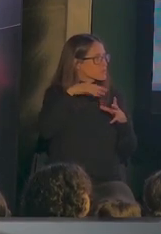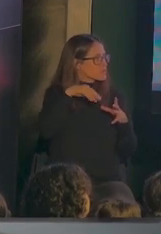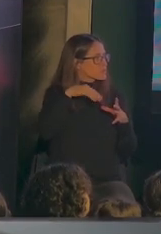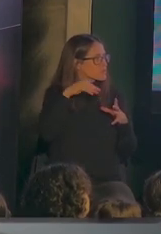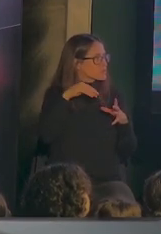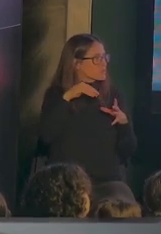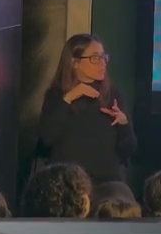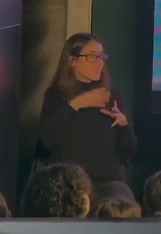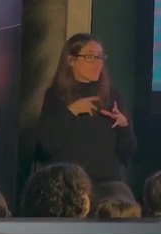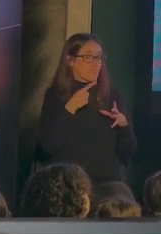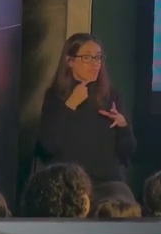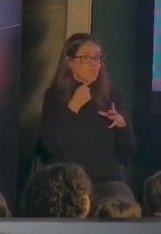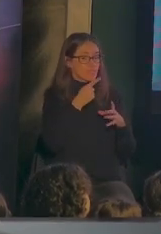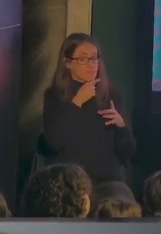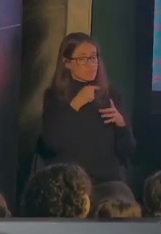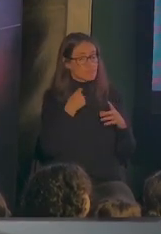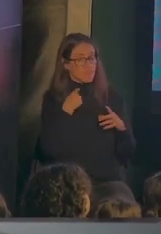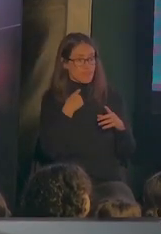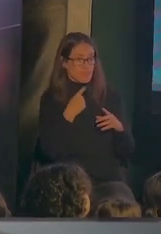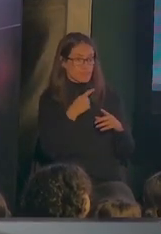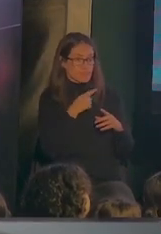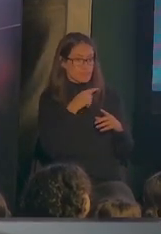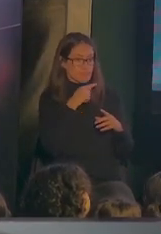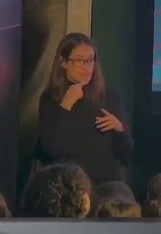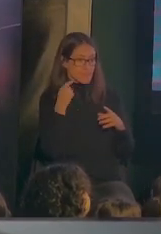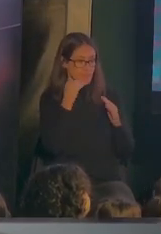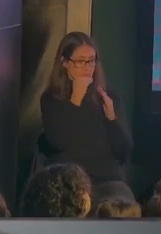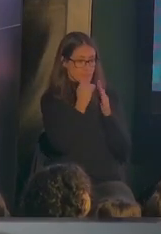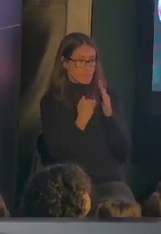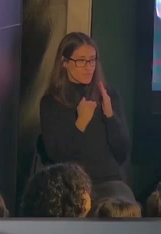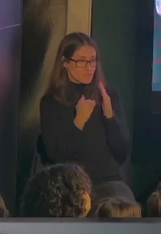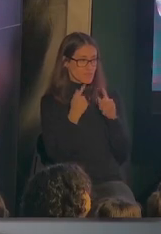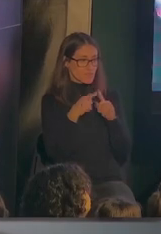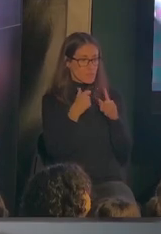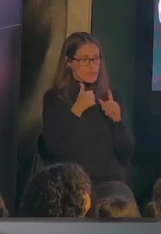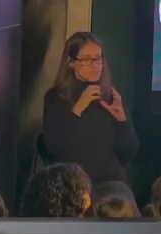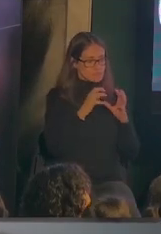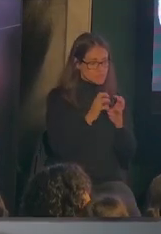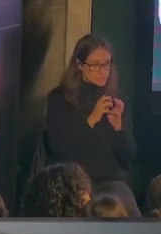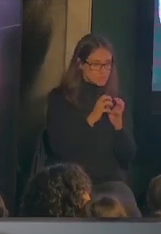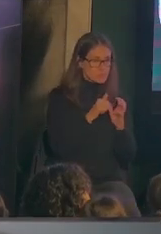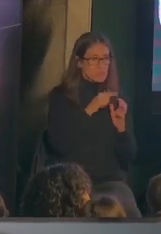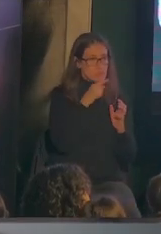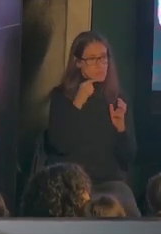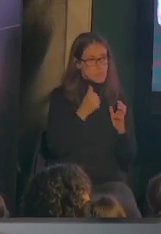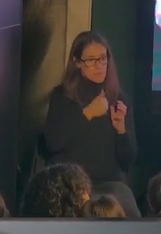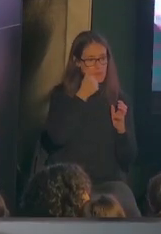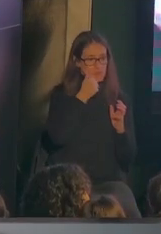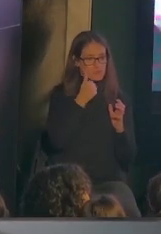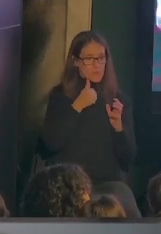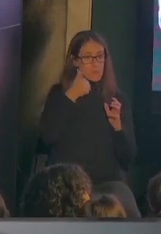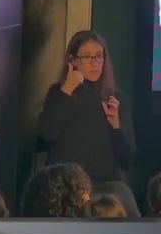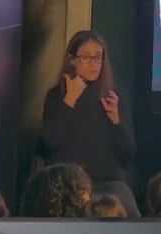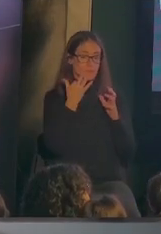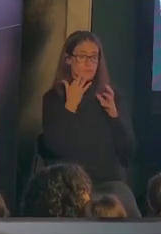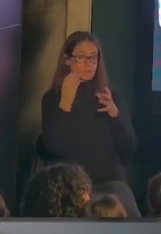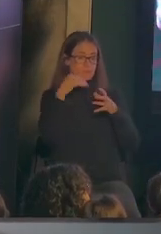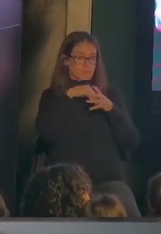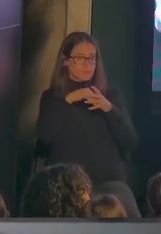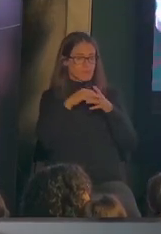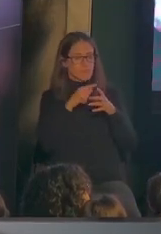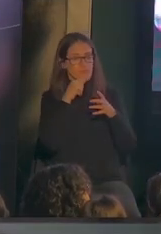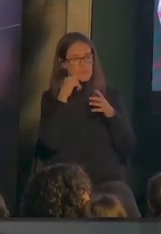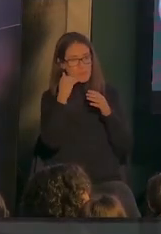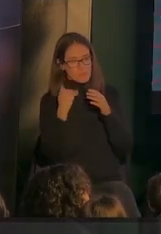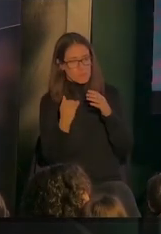més es rebaixa, vale? Perquè al final, com més concentrat, més gust, com més airejat, doncs menys sabor. Per tant, es